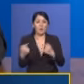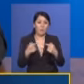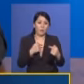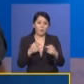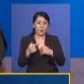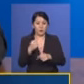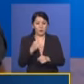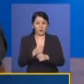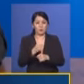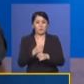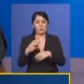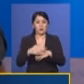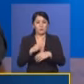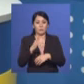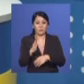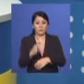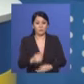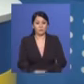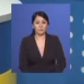қарай жаза тағайындалатын болады.